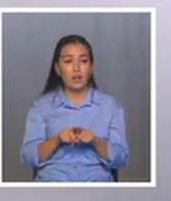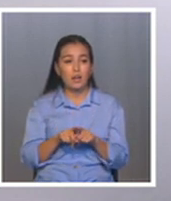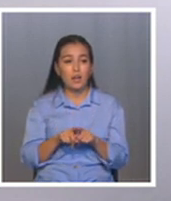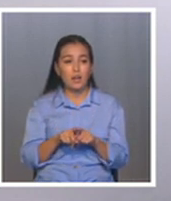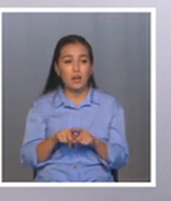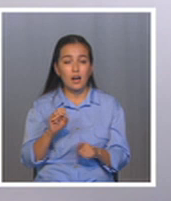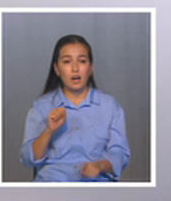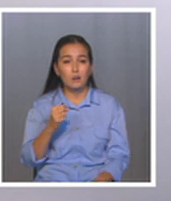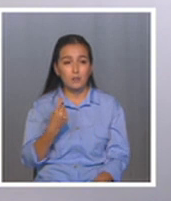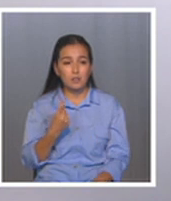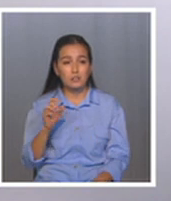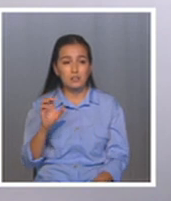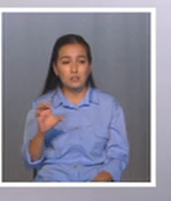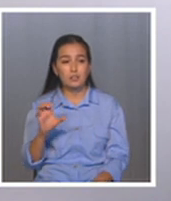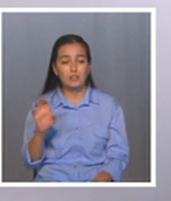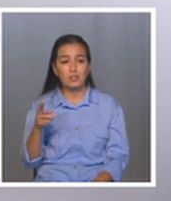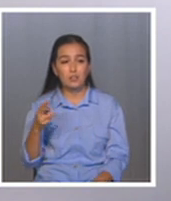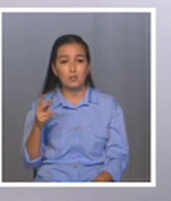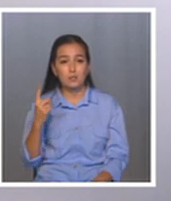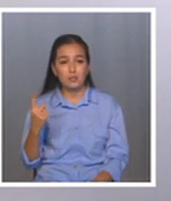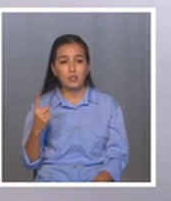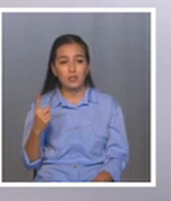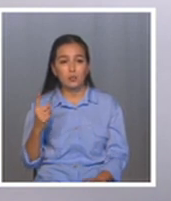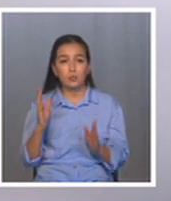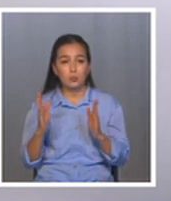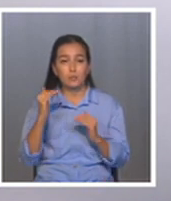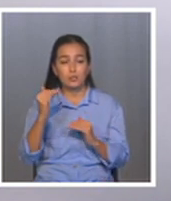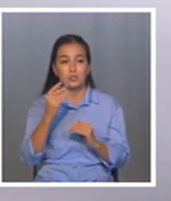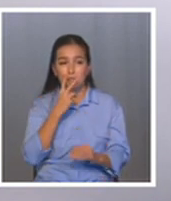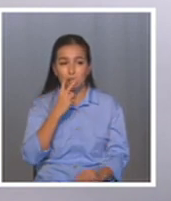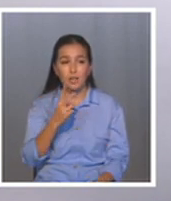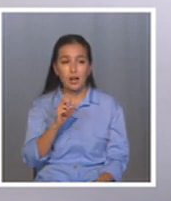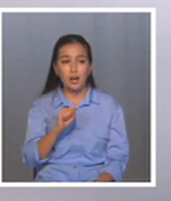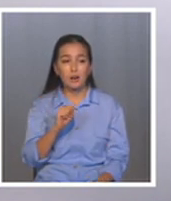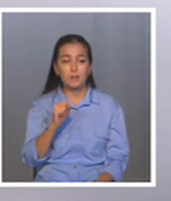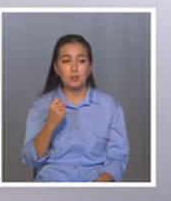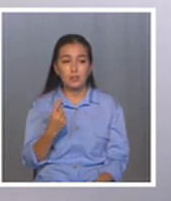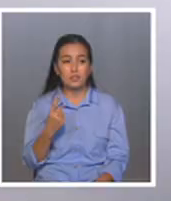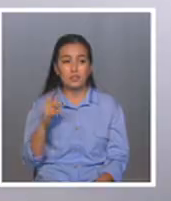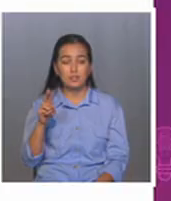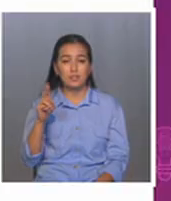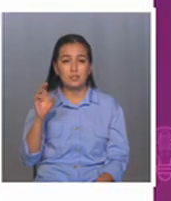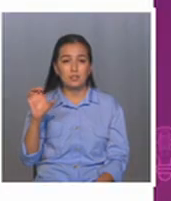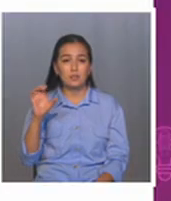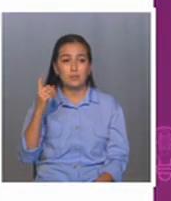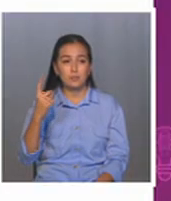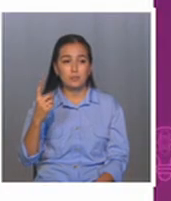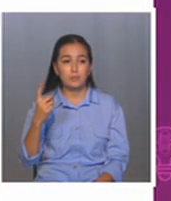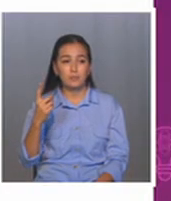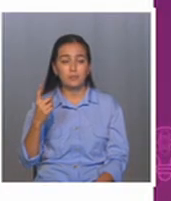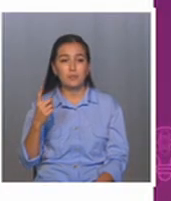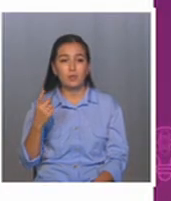Б, С, Д1 төрт бұрышын қарастырайық. А1, Б, С, Д1. Оның да